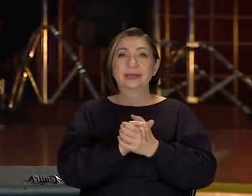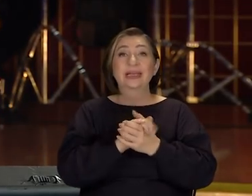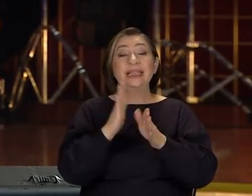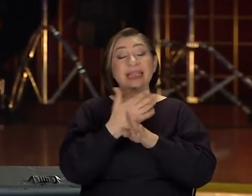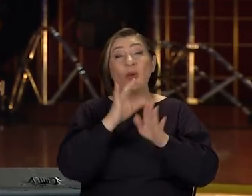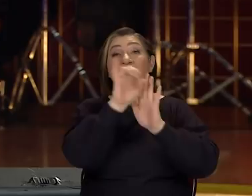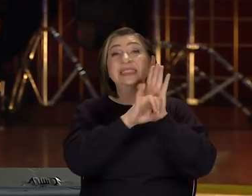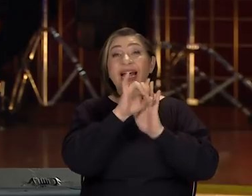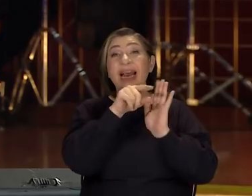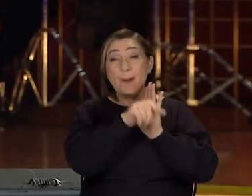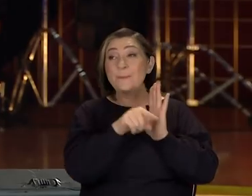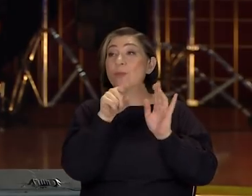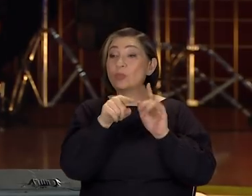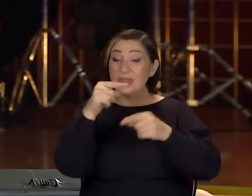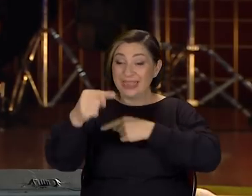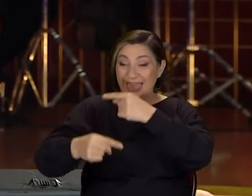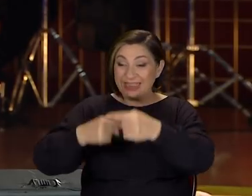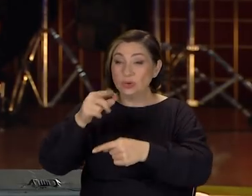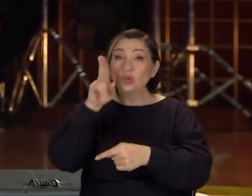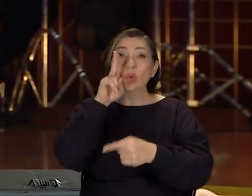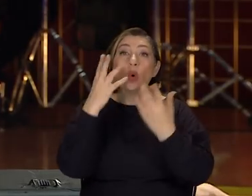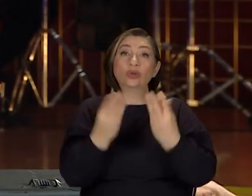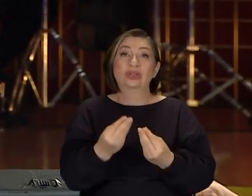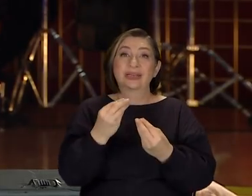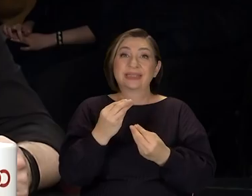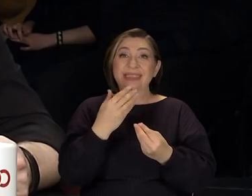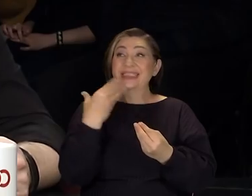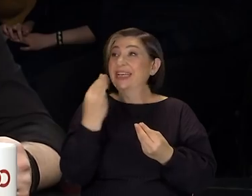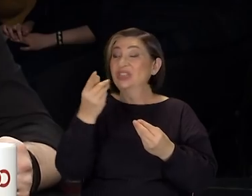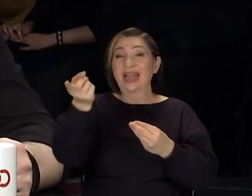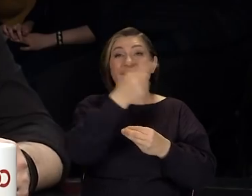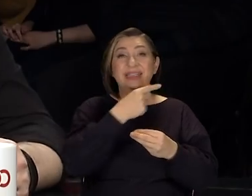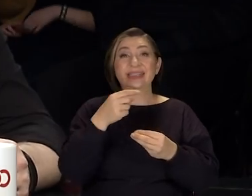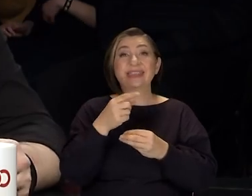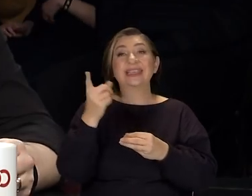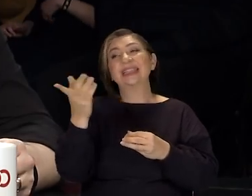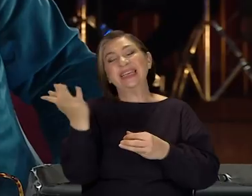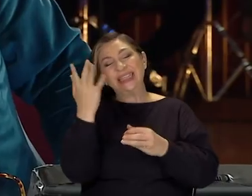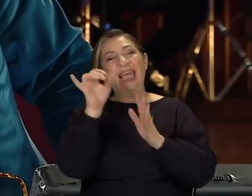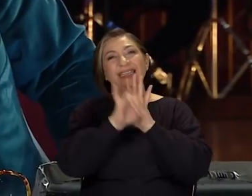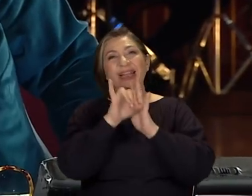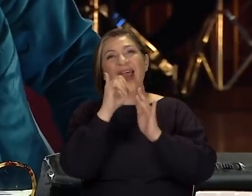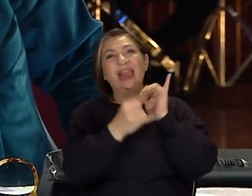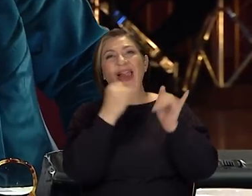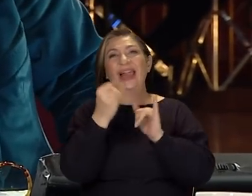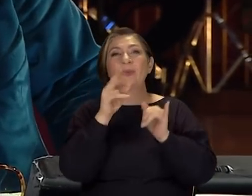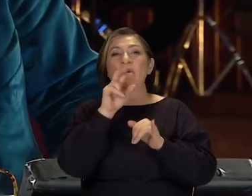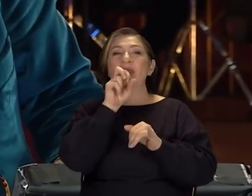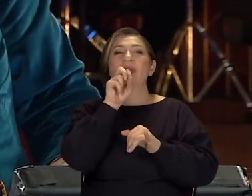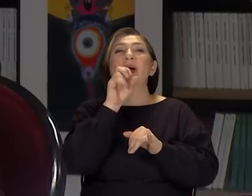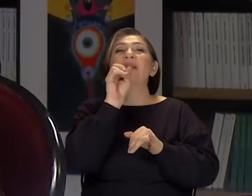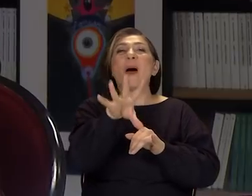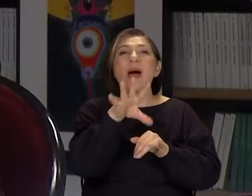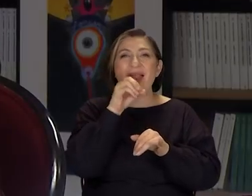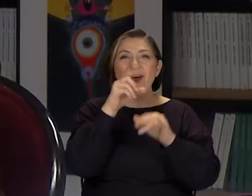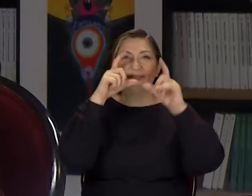o Instagram bence bu neslin sonu olacak. Yani Instagram çok da sen de neyse Instagram'da dalga geçer gibi lamayla